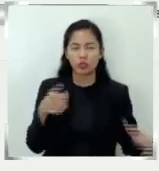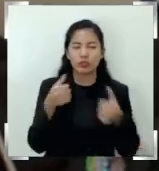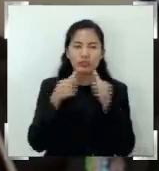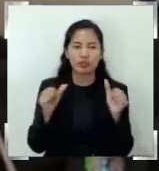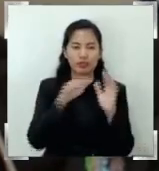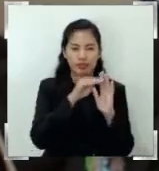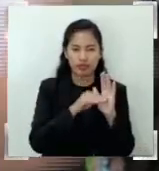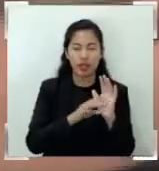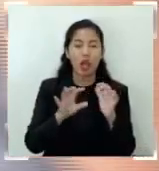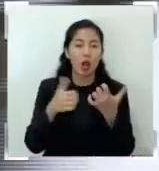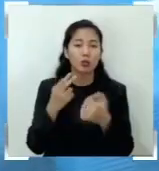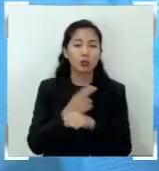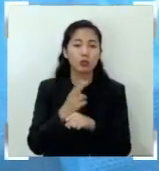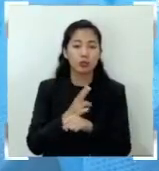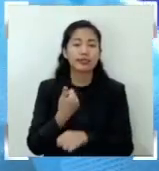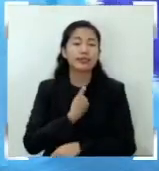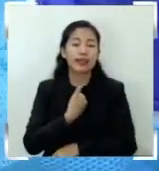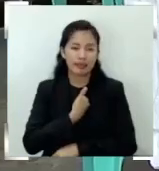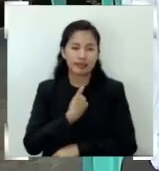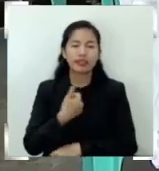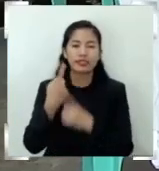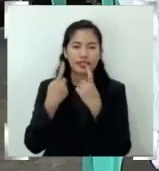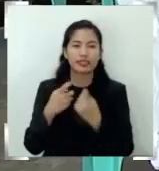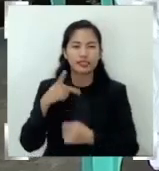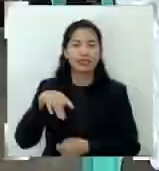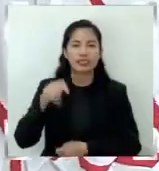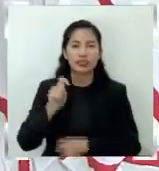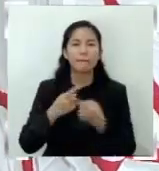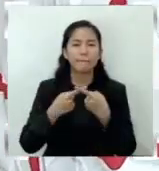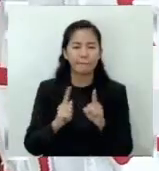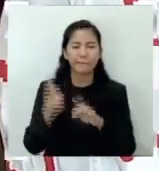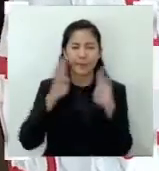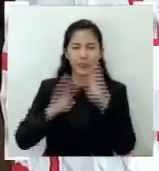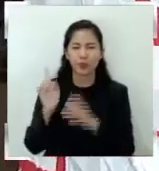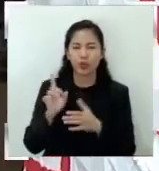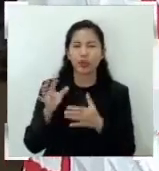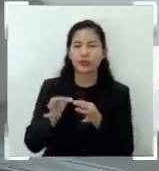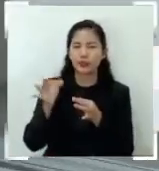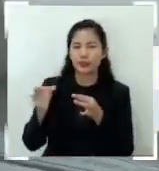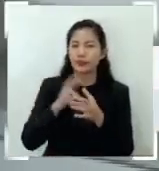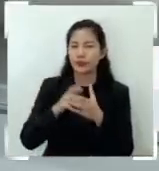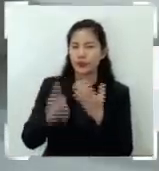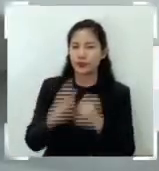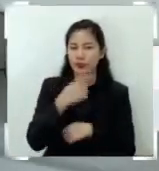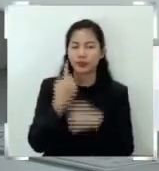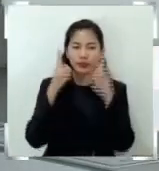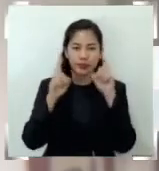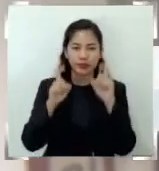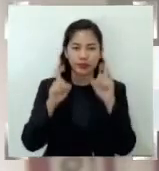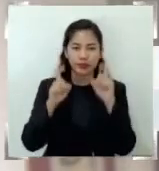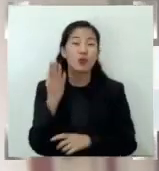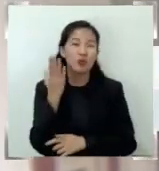test kits. Ang problema ngayon, ang delay sa paglabas ng resulta ng swab test. Sumasabay na rin sa demand ang pagkakasakit ng mga